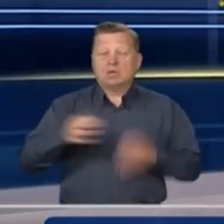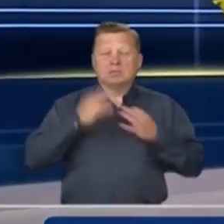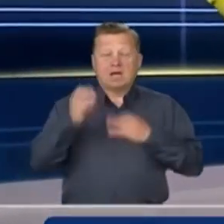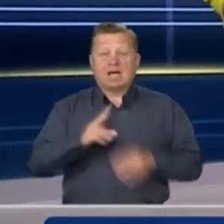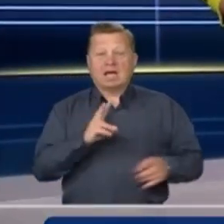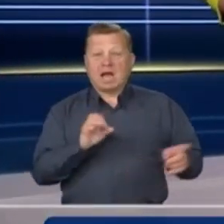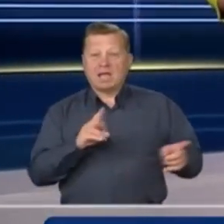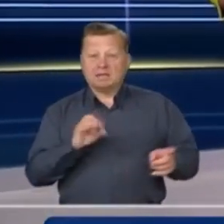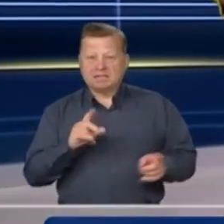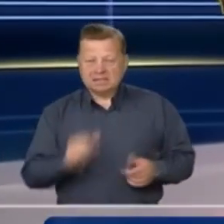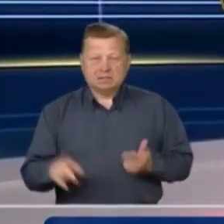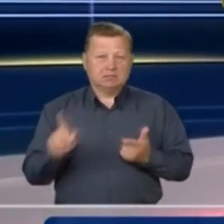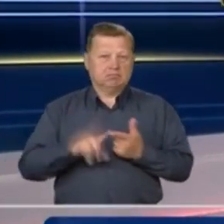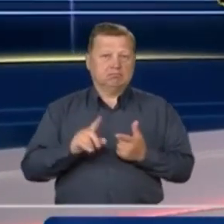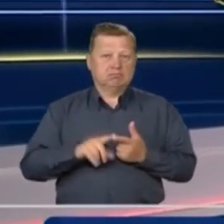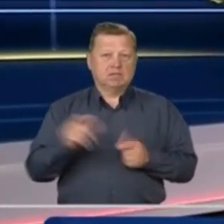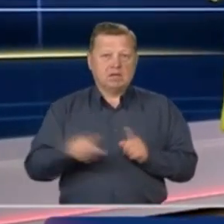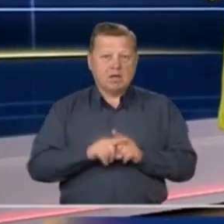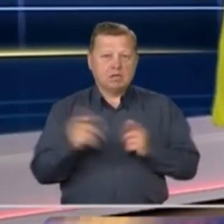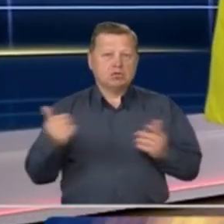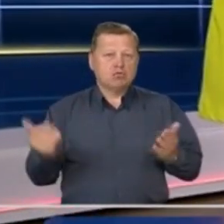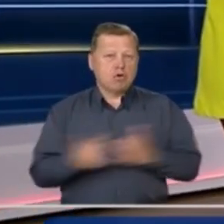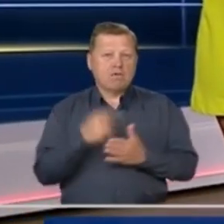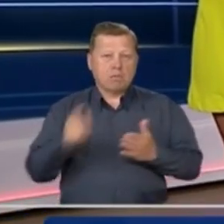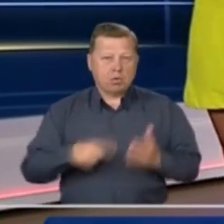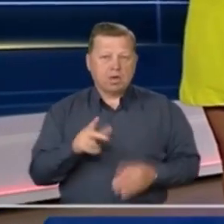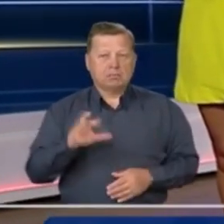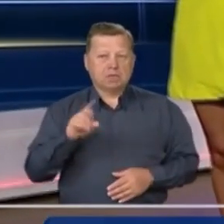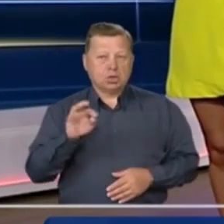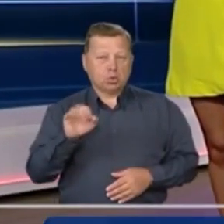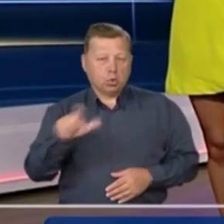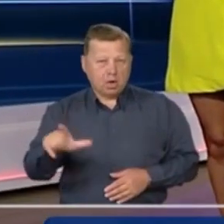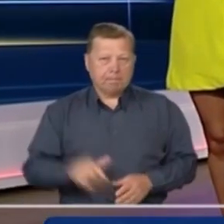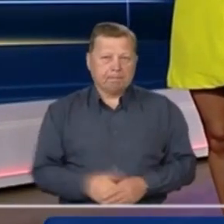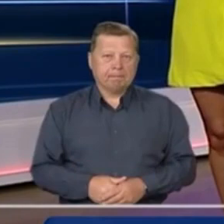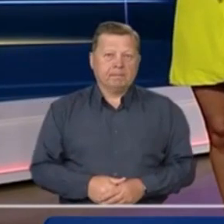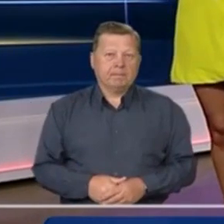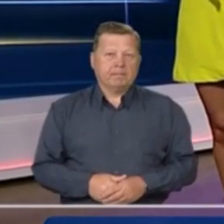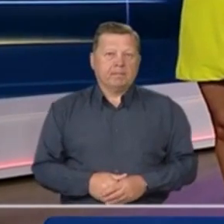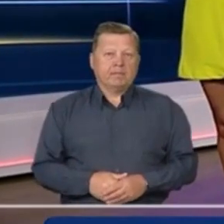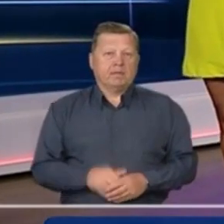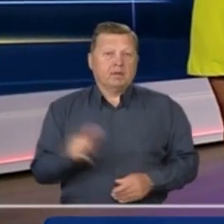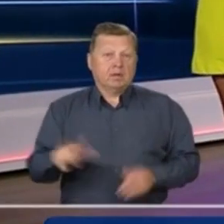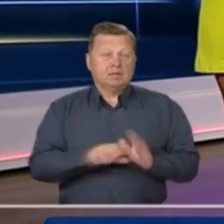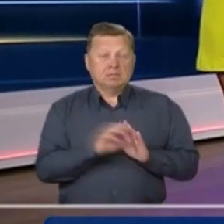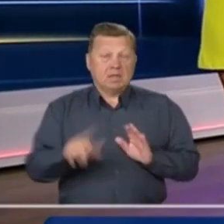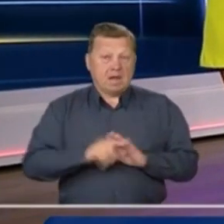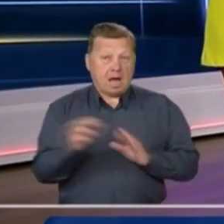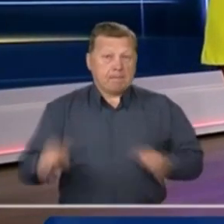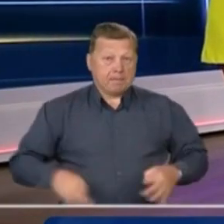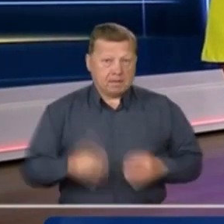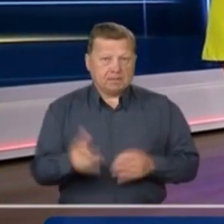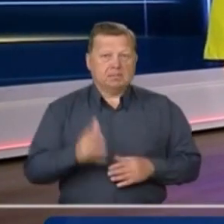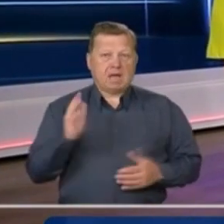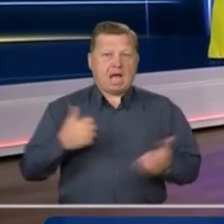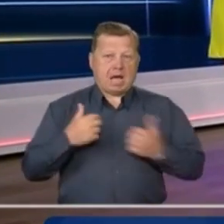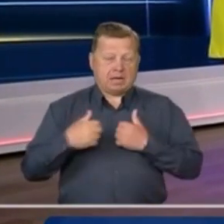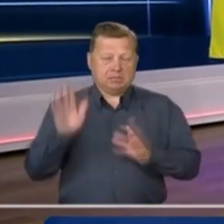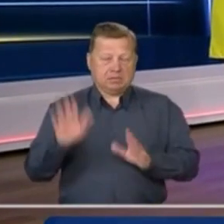Krajewskiego. Usłyszeliśmy także utwory z najnowszej płyty Przytul. Więcej o krążku specjalnie dla Państwa opowie sama